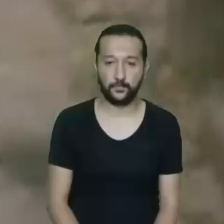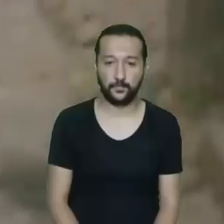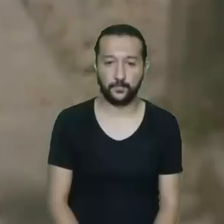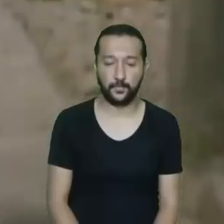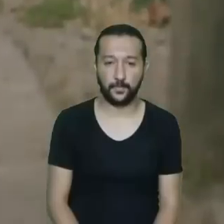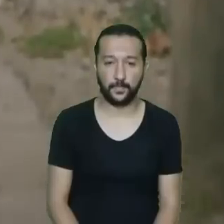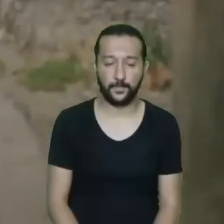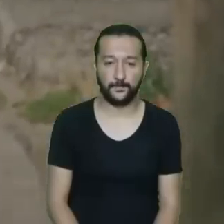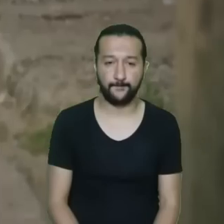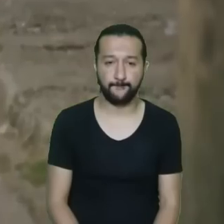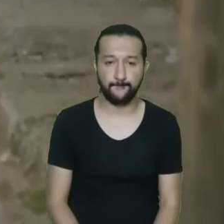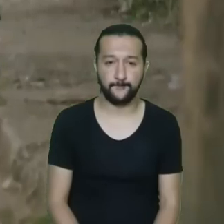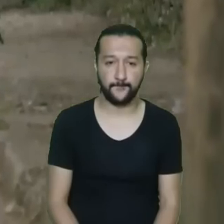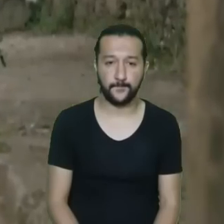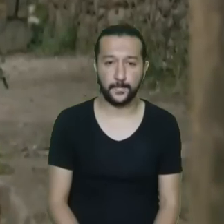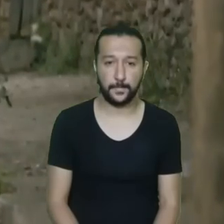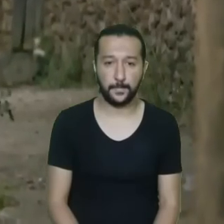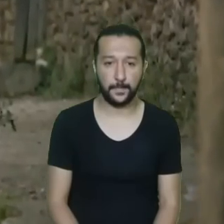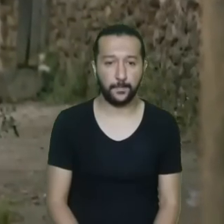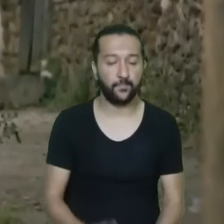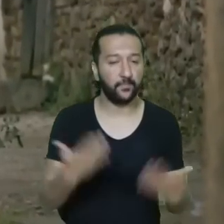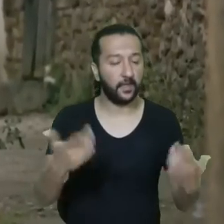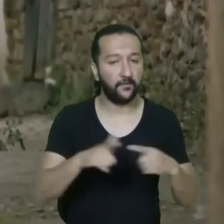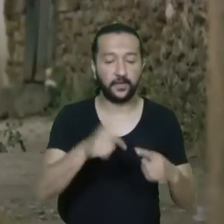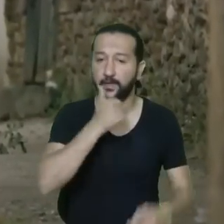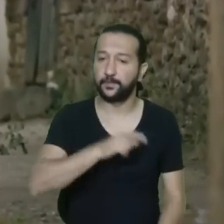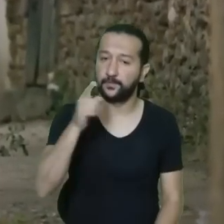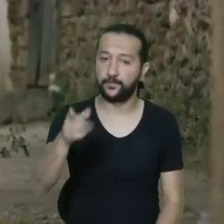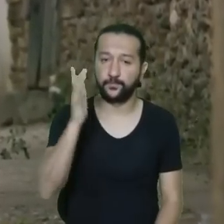Cemil sokak arasında hızlı hızlı yürüyor. Ah Fikra abi ah.